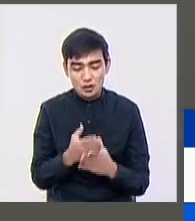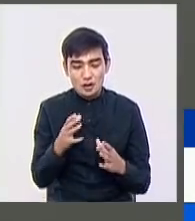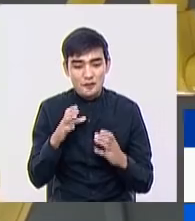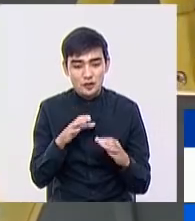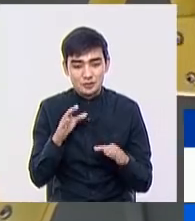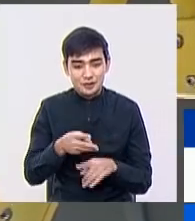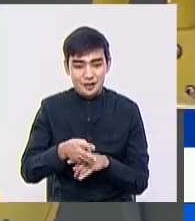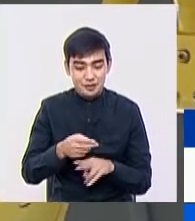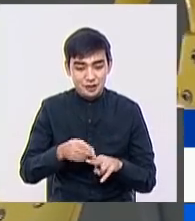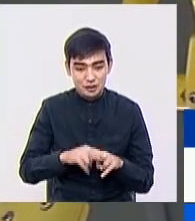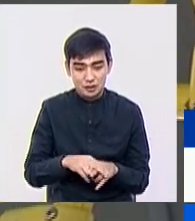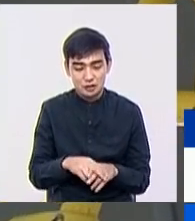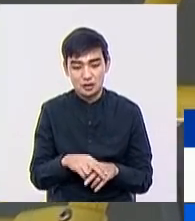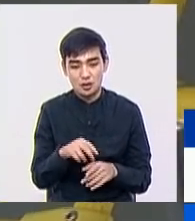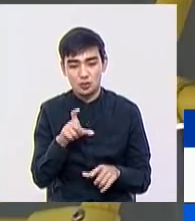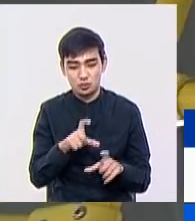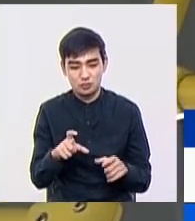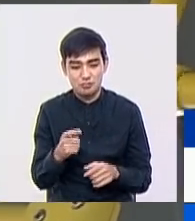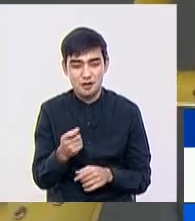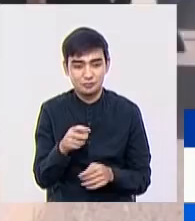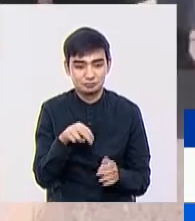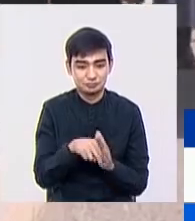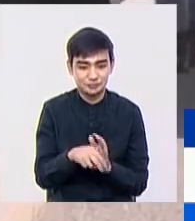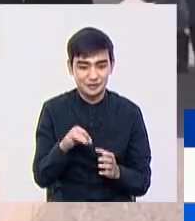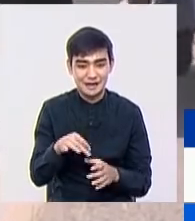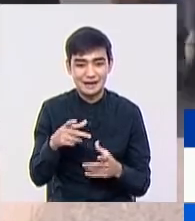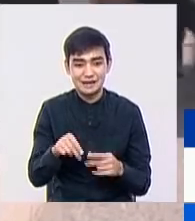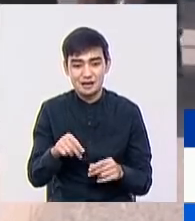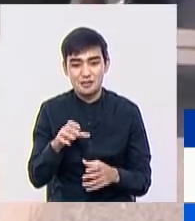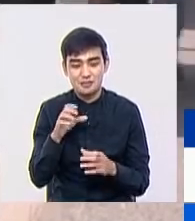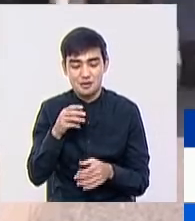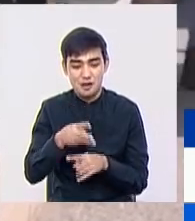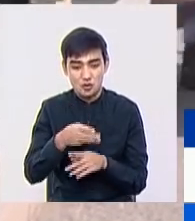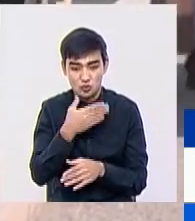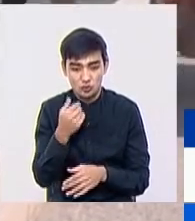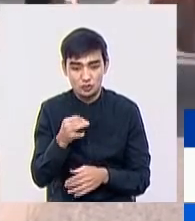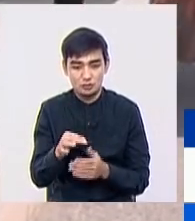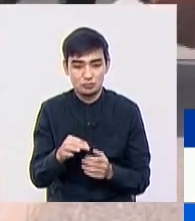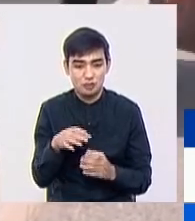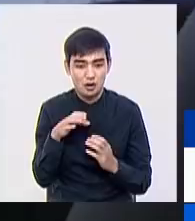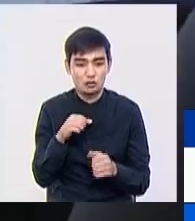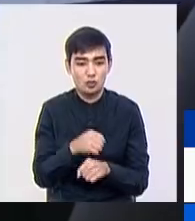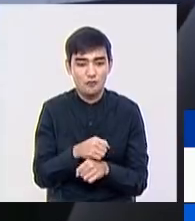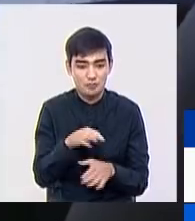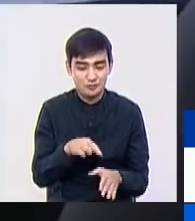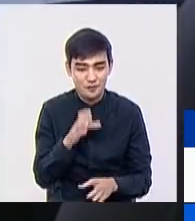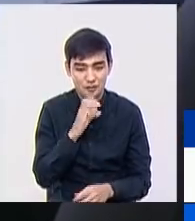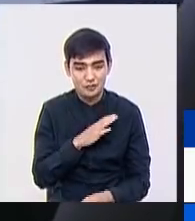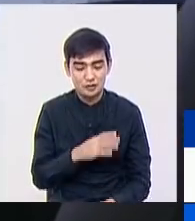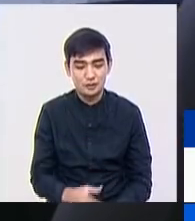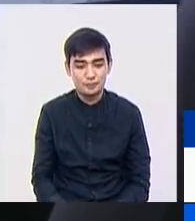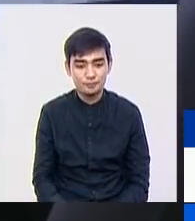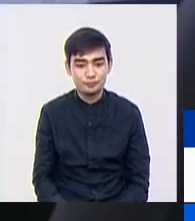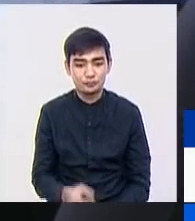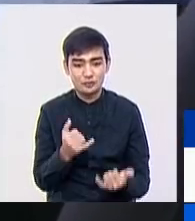автобусов камерами карманники стали заходить реже. Теперь выбирают маршрутки, где камер еще нет, и крадут на остановках. Это везде